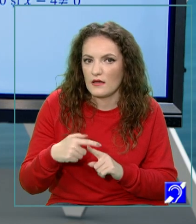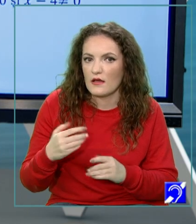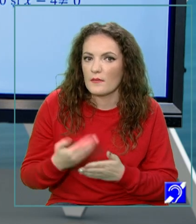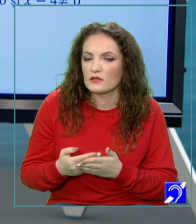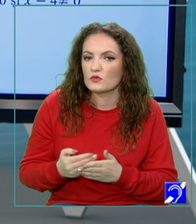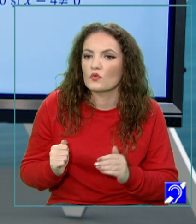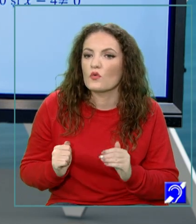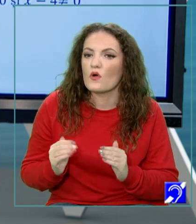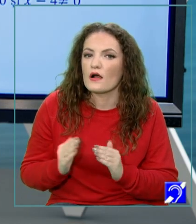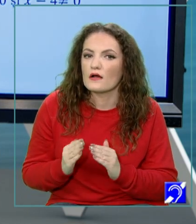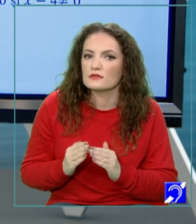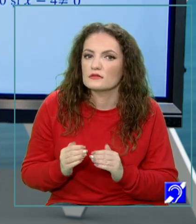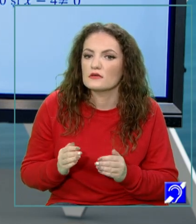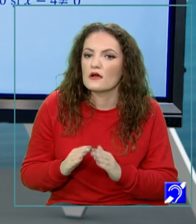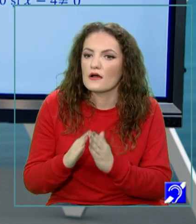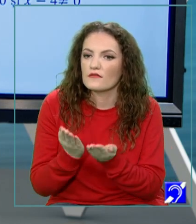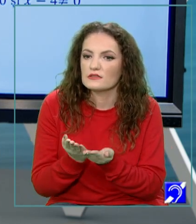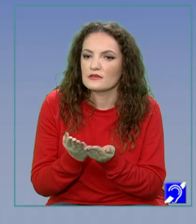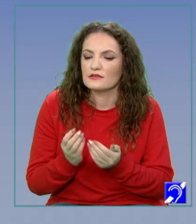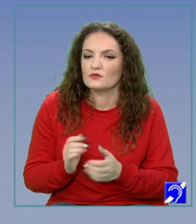manual. Vă doresc succes și numai bine!